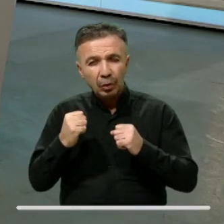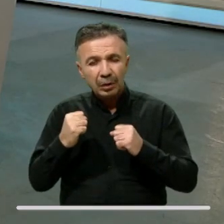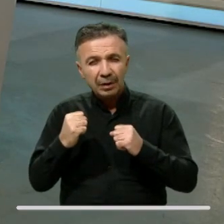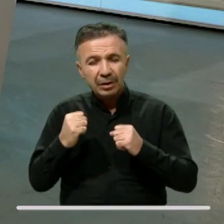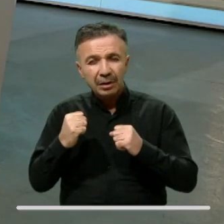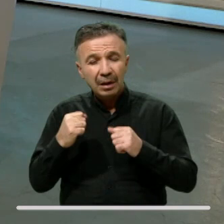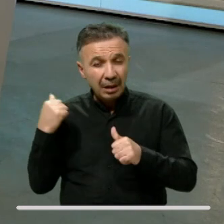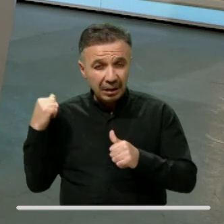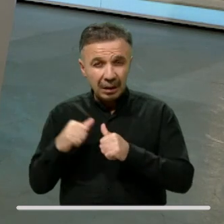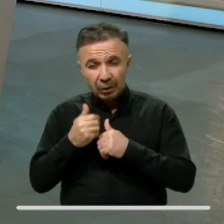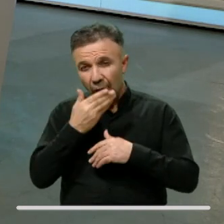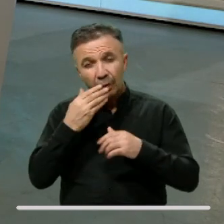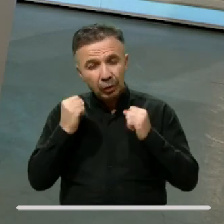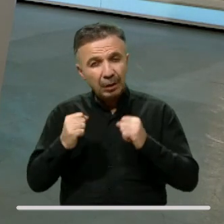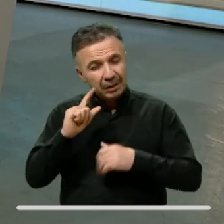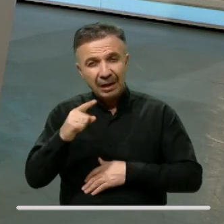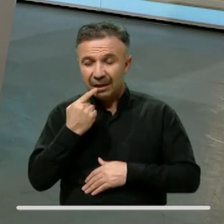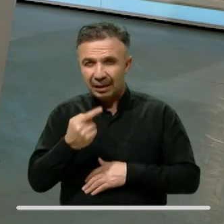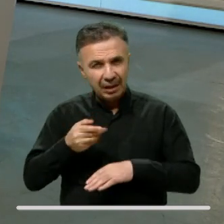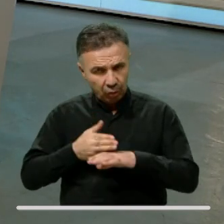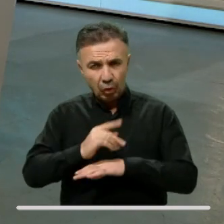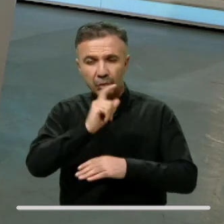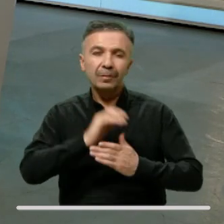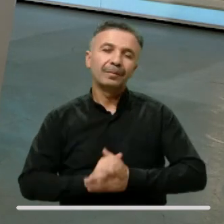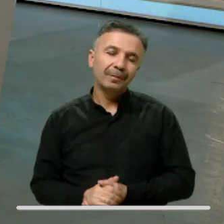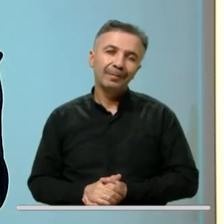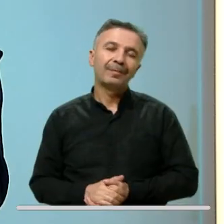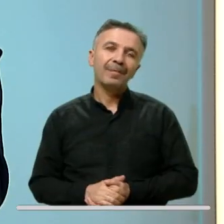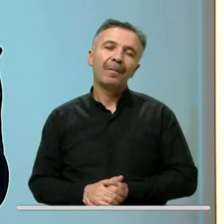daha tutmanız gerekir dediler. Hocamıza bir sorar mısınız demiş.